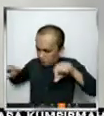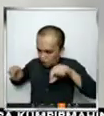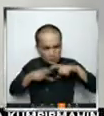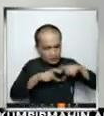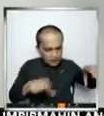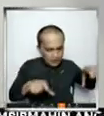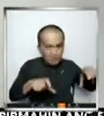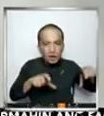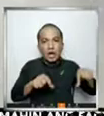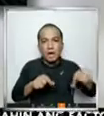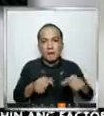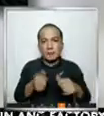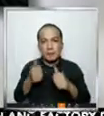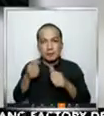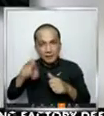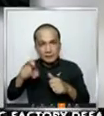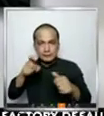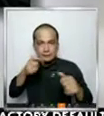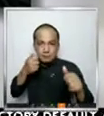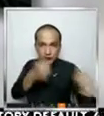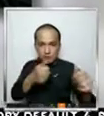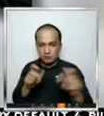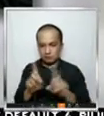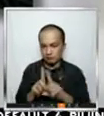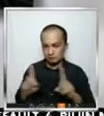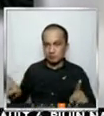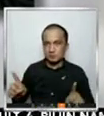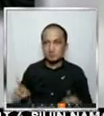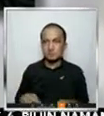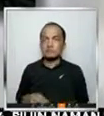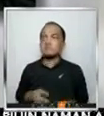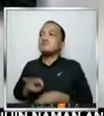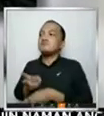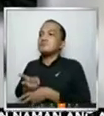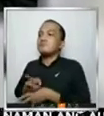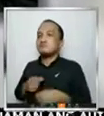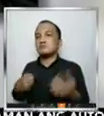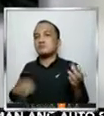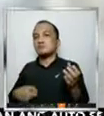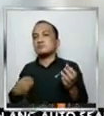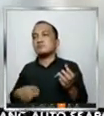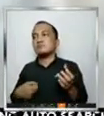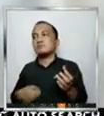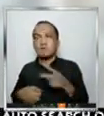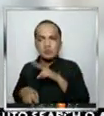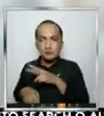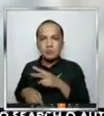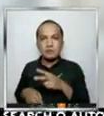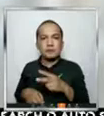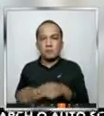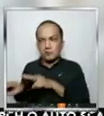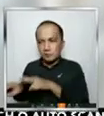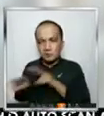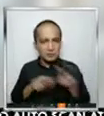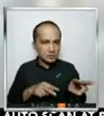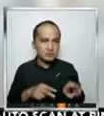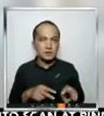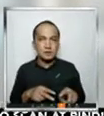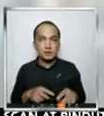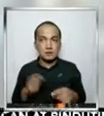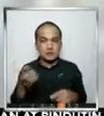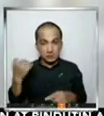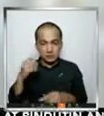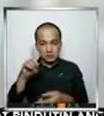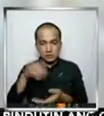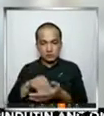social distancing, may marshal din daw na magbabantay sa loob ng bawat bagon. Kaya ang dating nasa 1,200 na pasahero